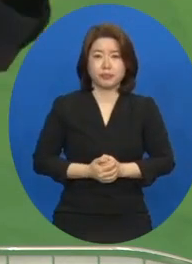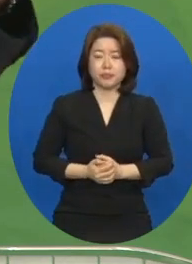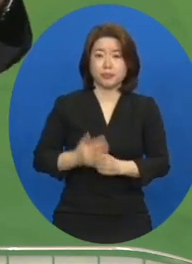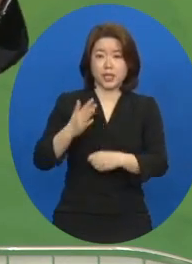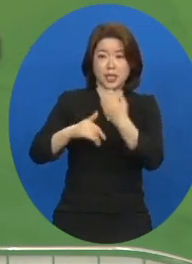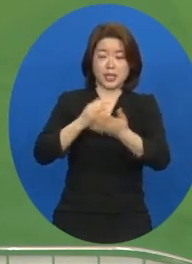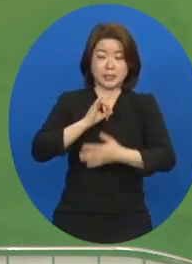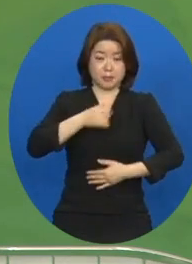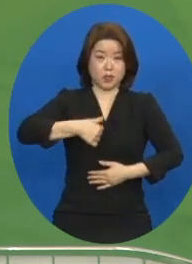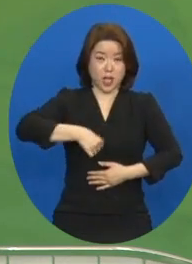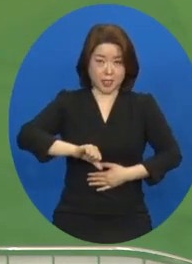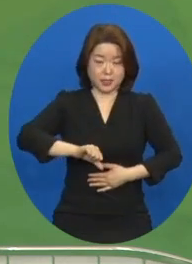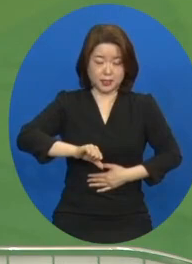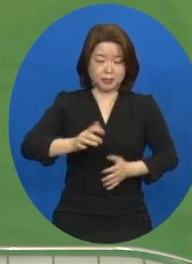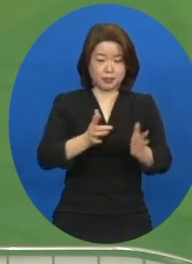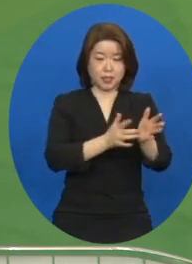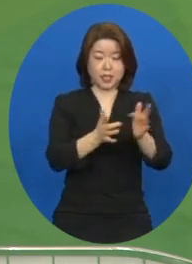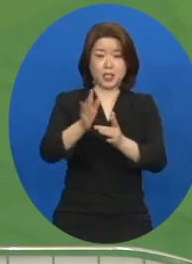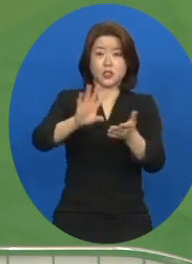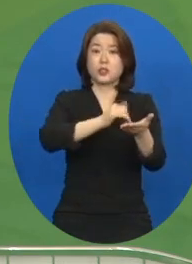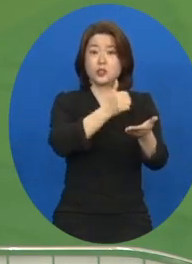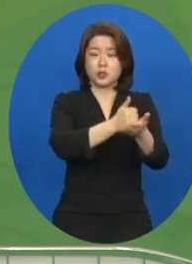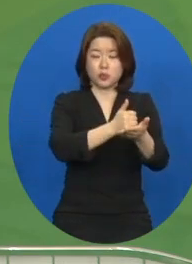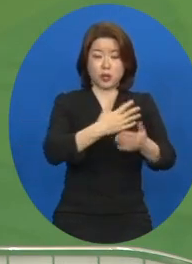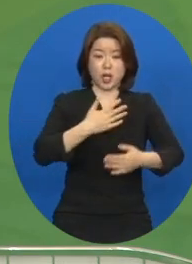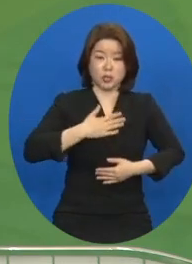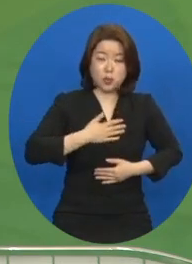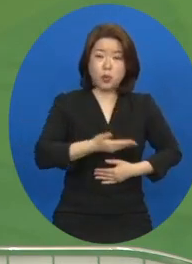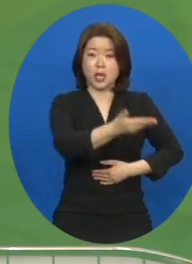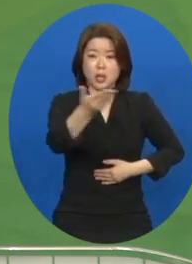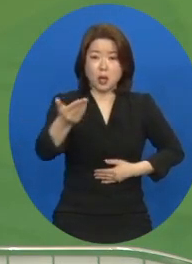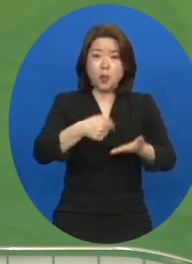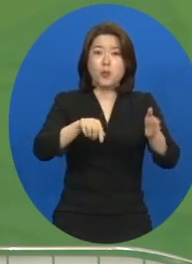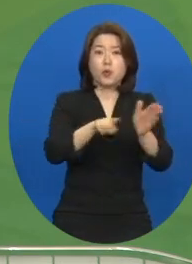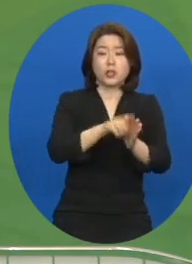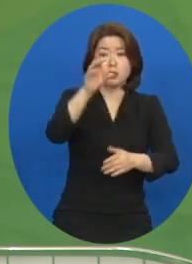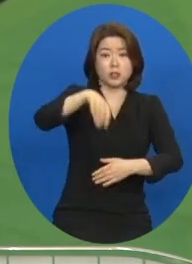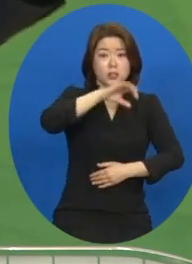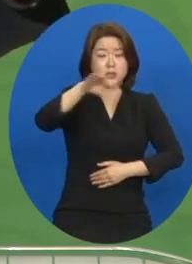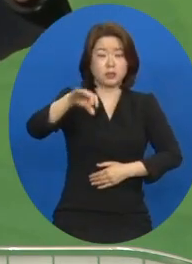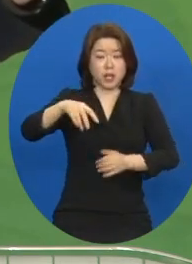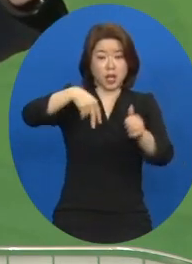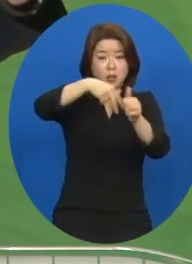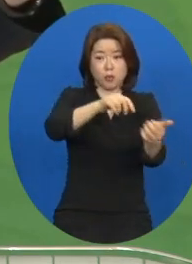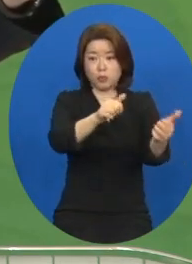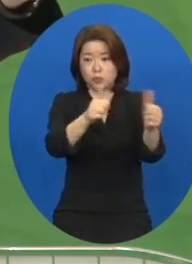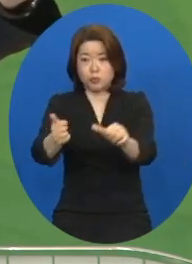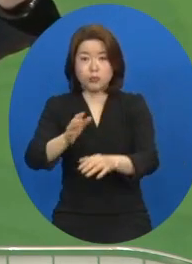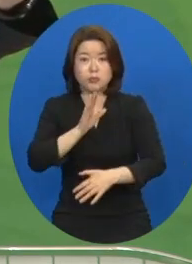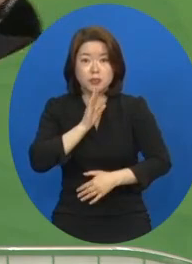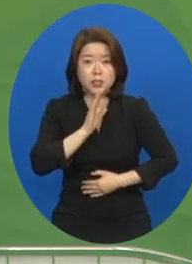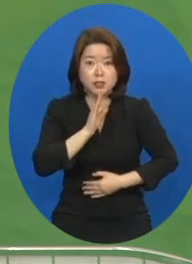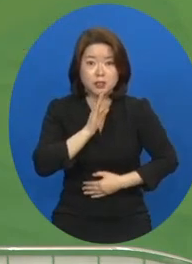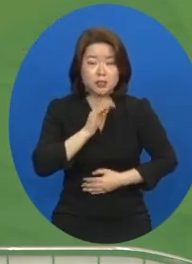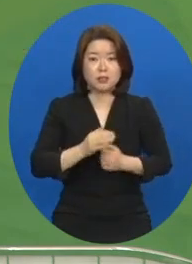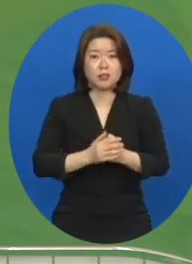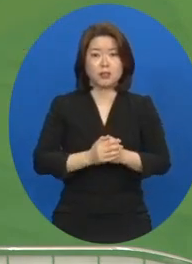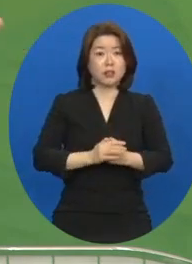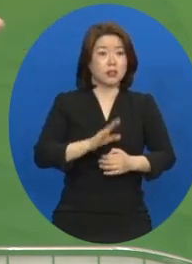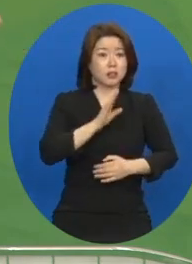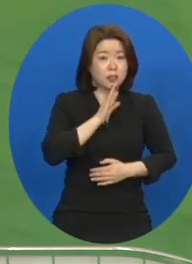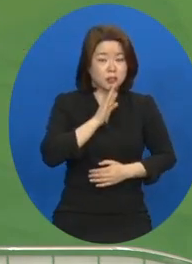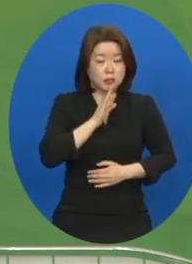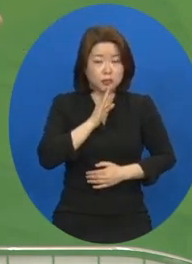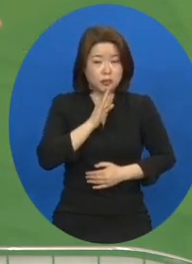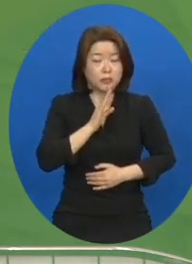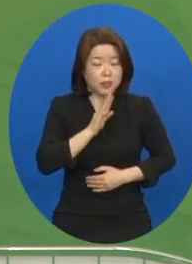하나님의 독생자 예수 그리스도께서 저와 여러분을 위해서 십자가에 죽으셨잖아요. 사실이에요?